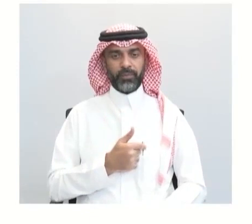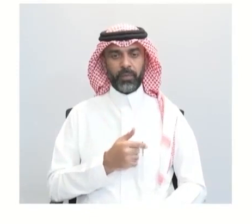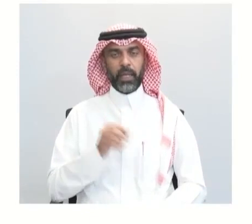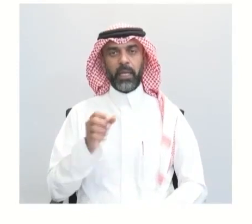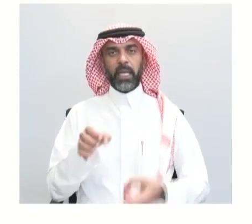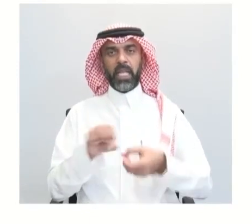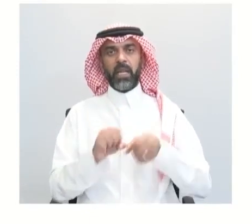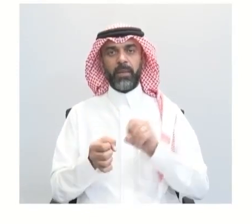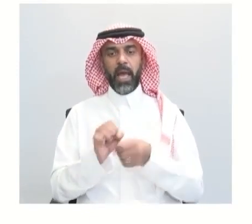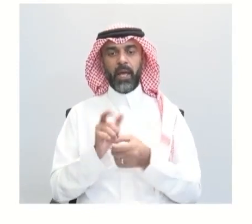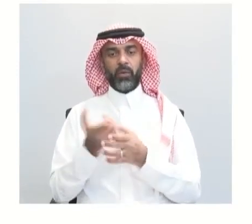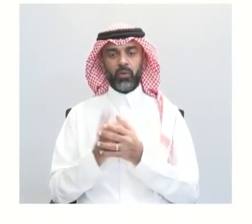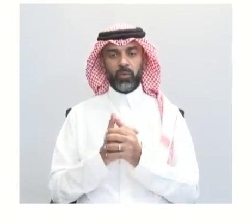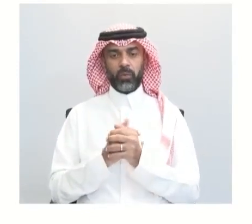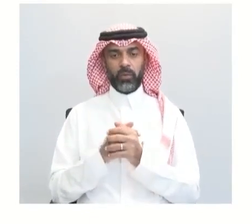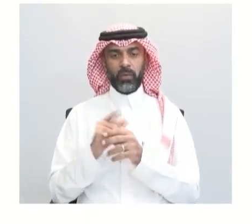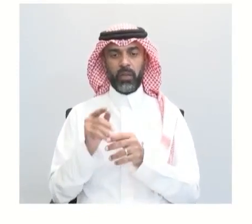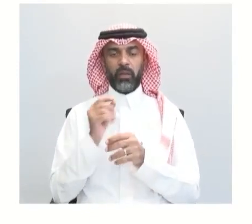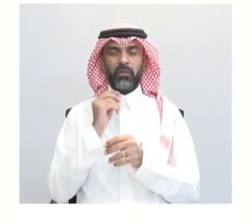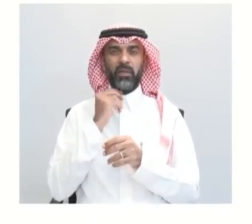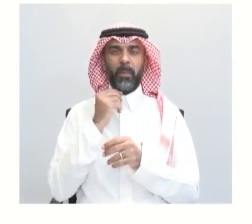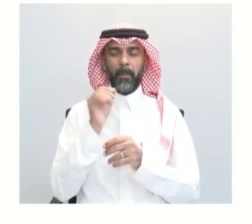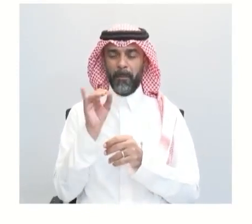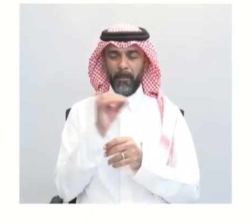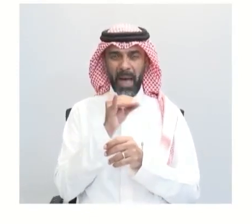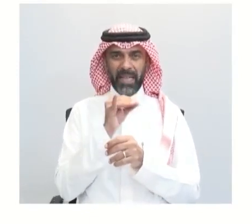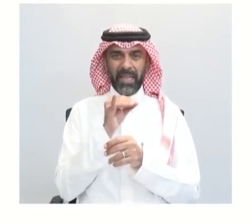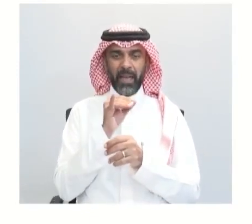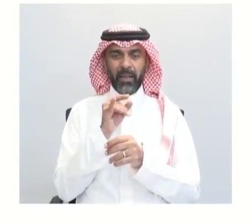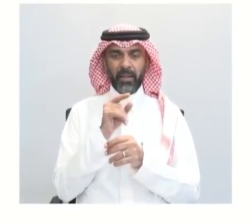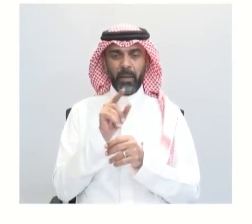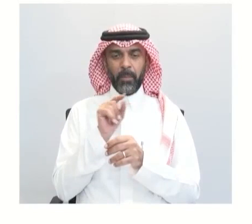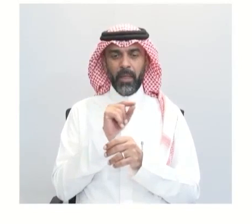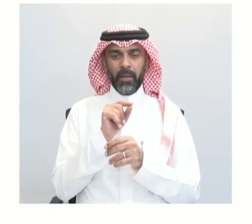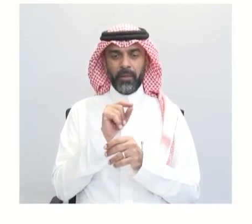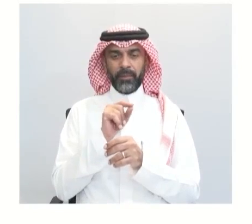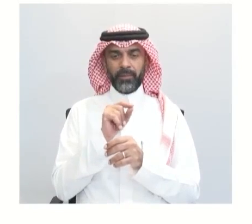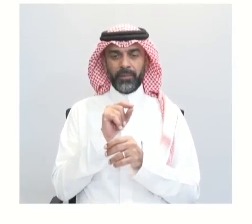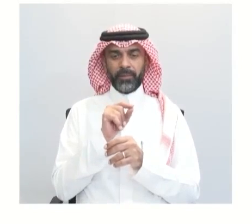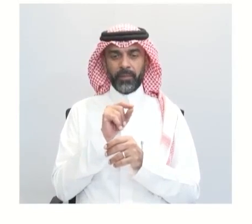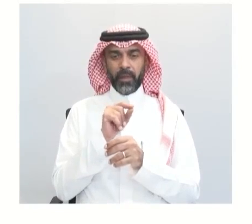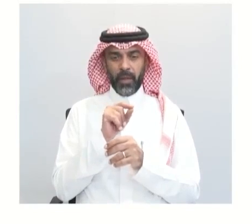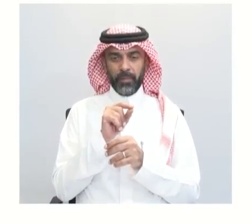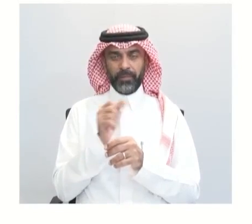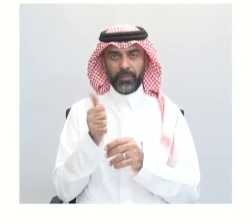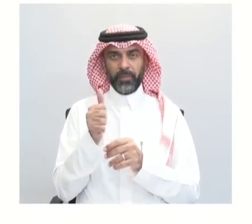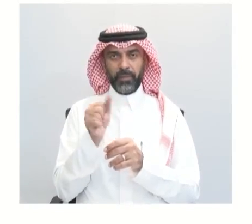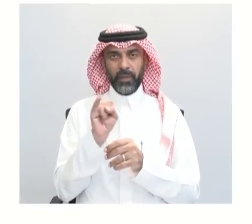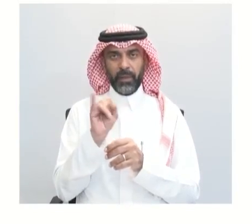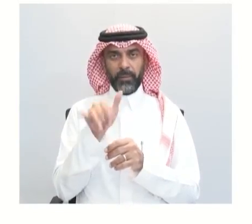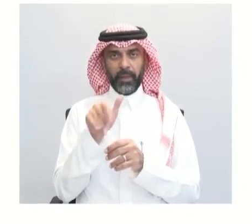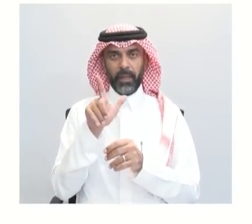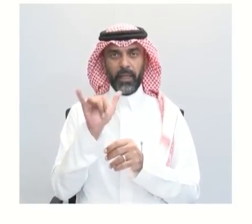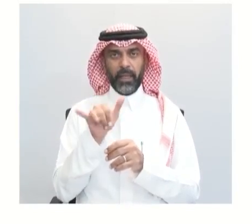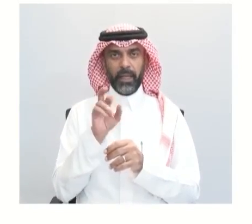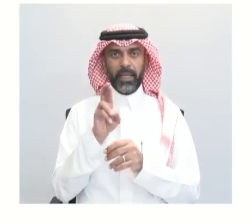الكيميائي من خلال ماذا من خلال افراز ماده كيميائيه مثل مثل انزيم اميليز اللعاب وهذا الاميليز يعمل